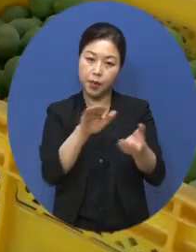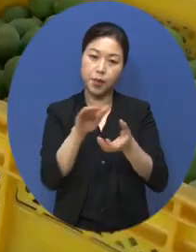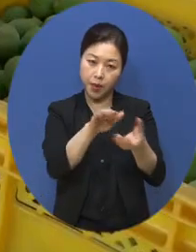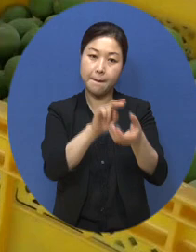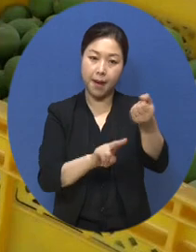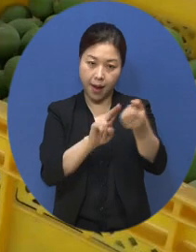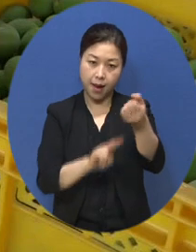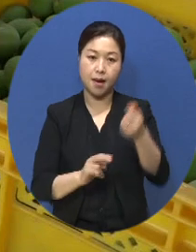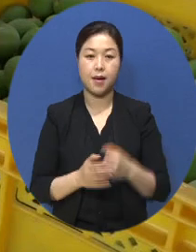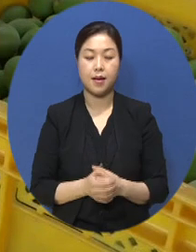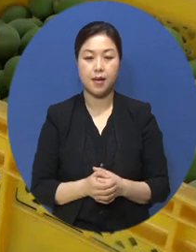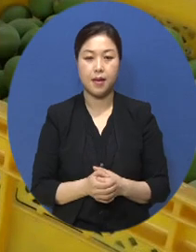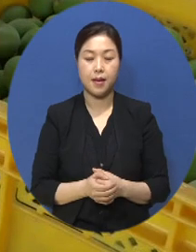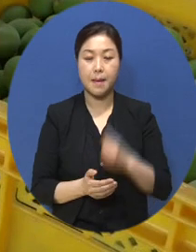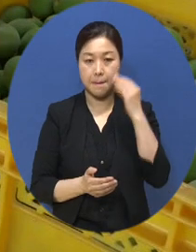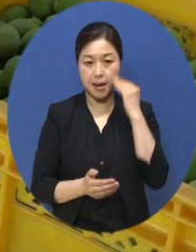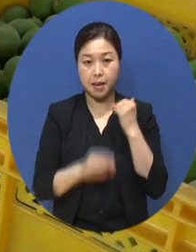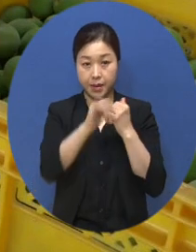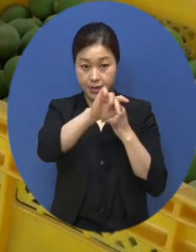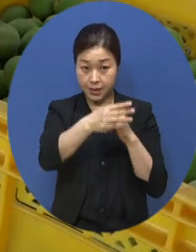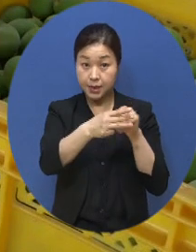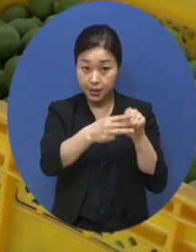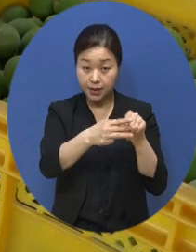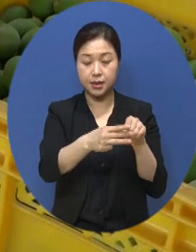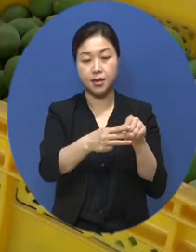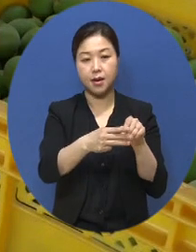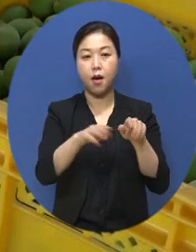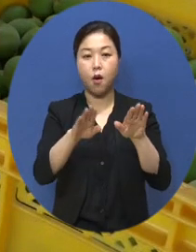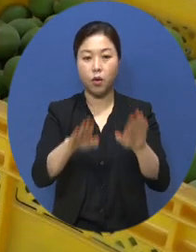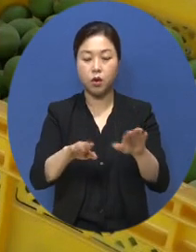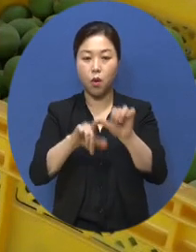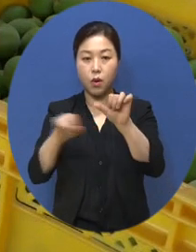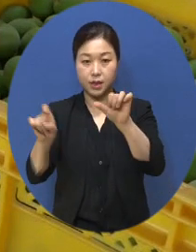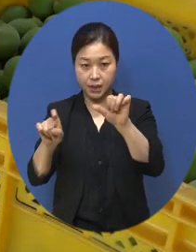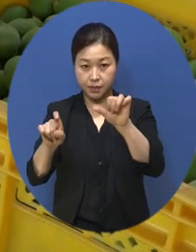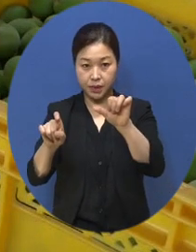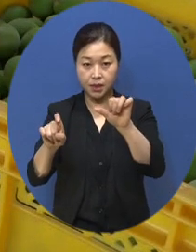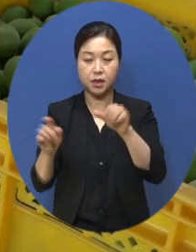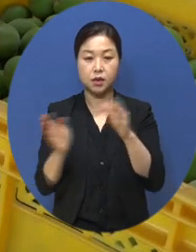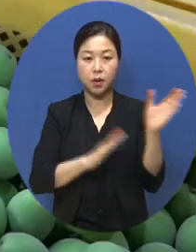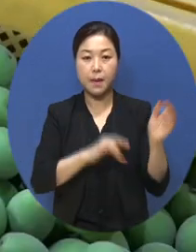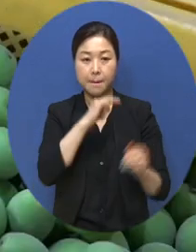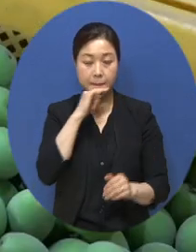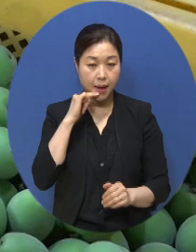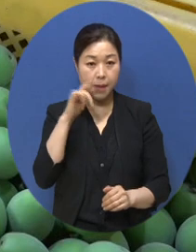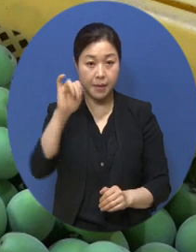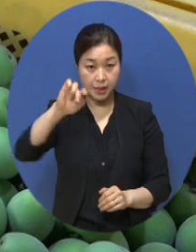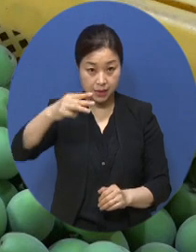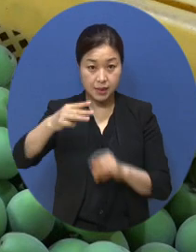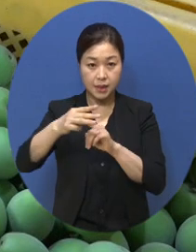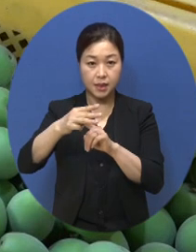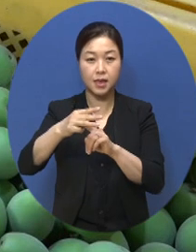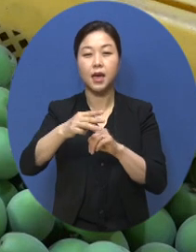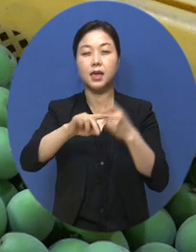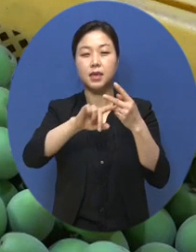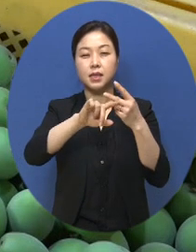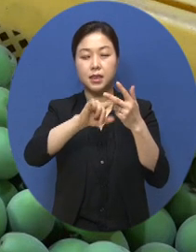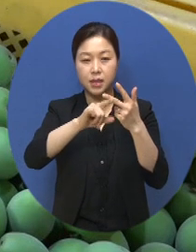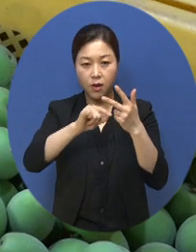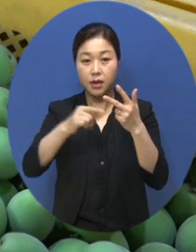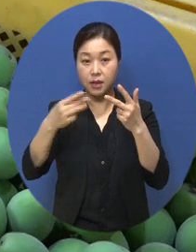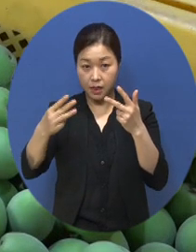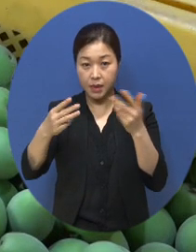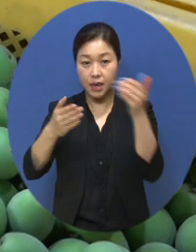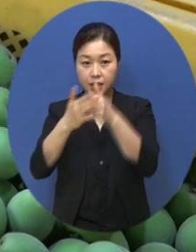있으며 청매실은 오는 10일까지, 홍매실은 7월 3일까지 수매가